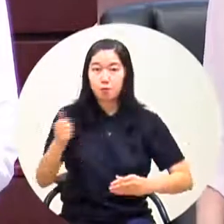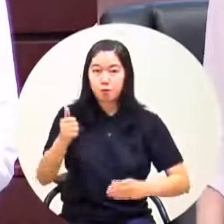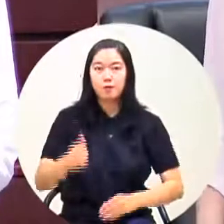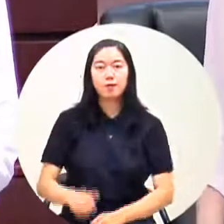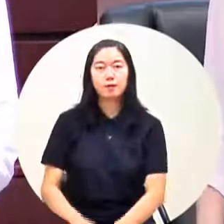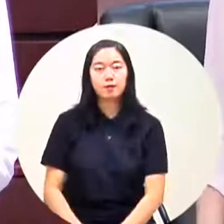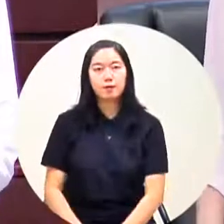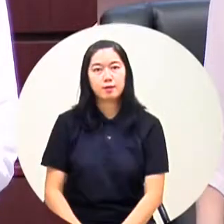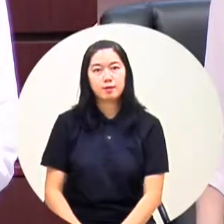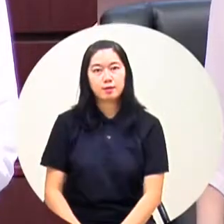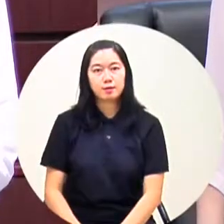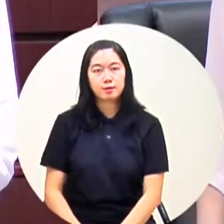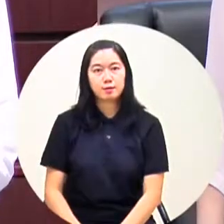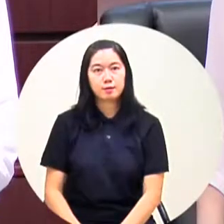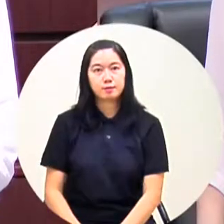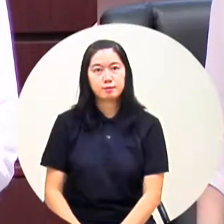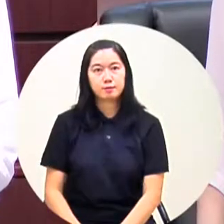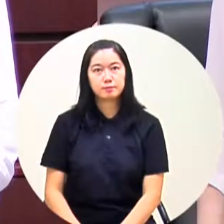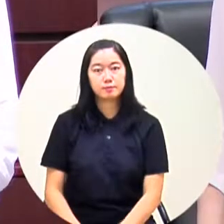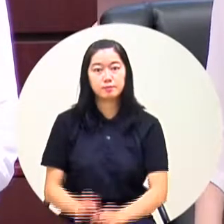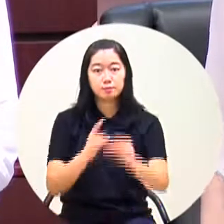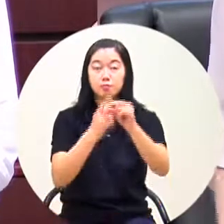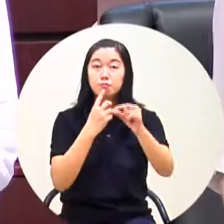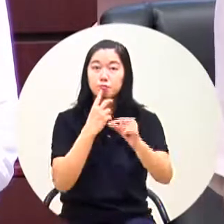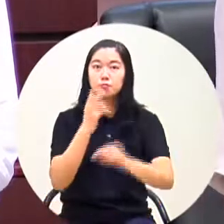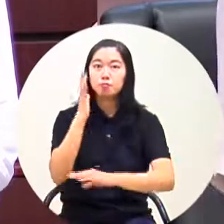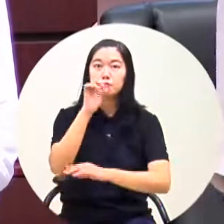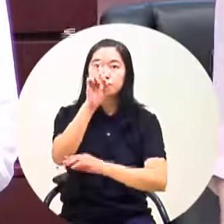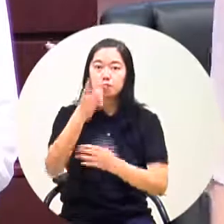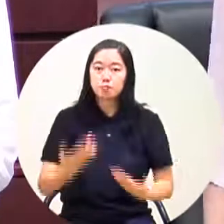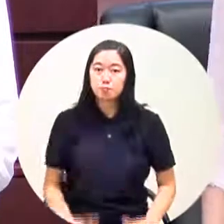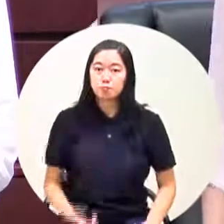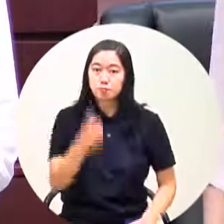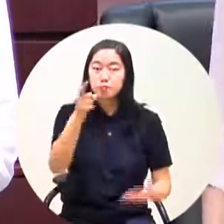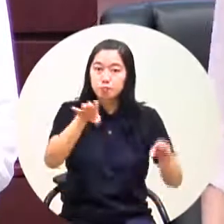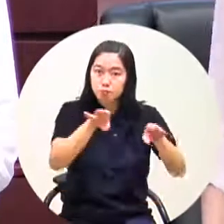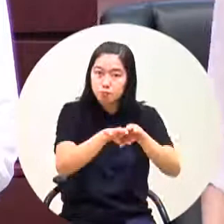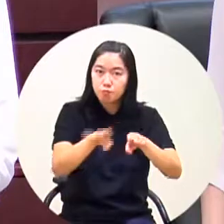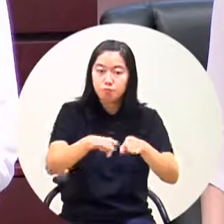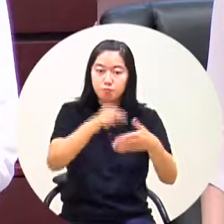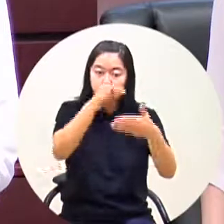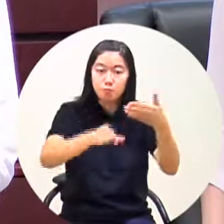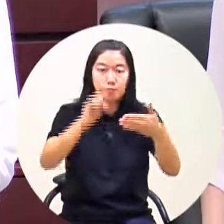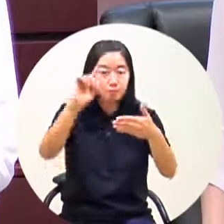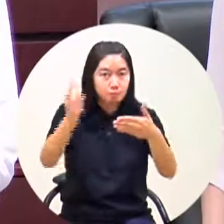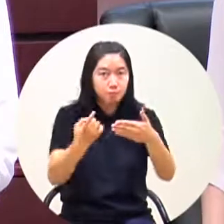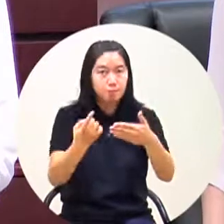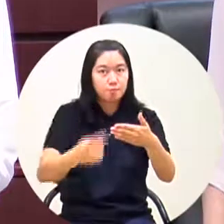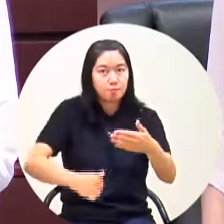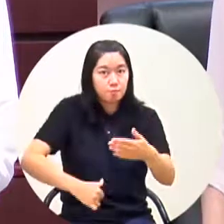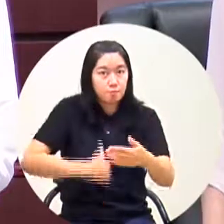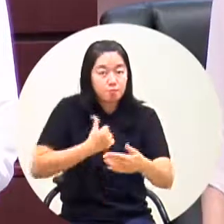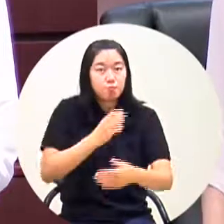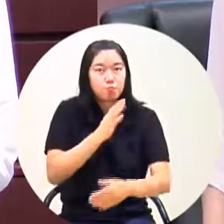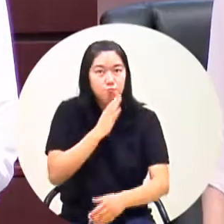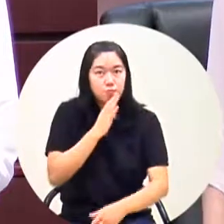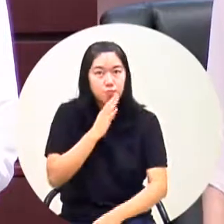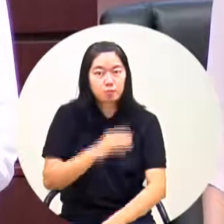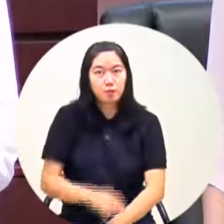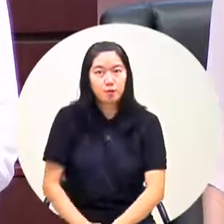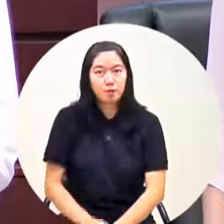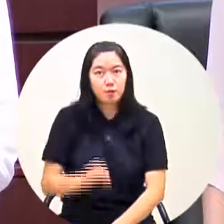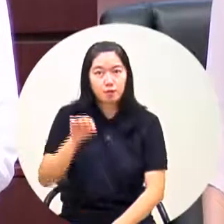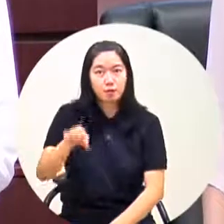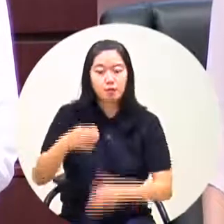板，对不对？中央在一例一修的法源上，的确是许多。是我们的中恐